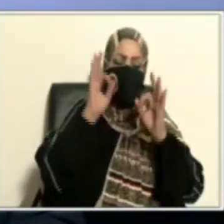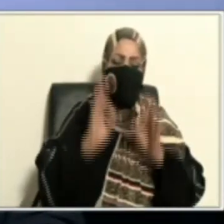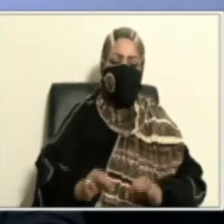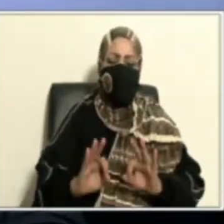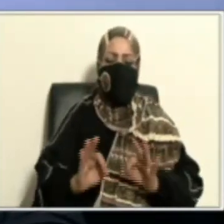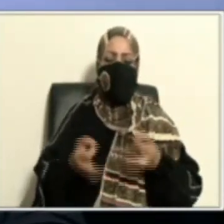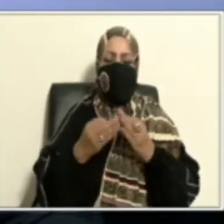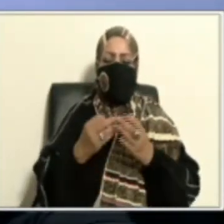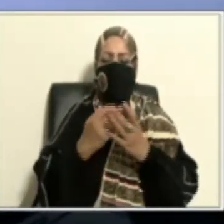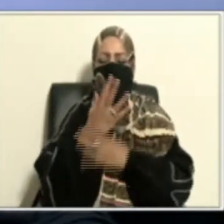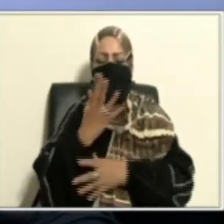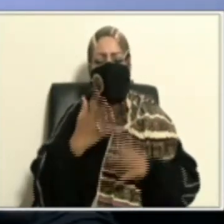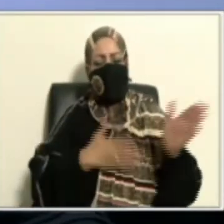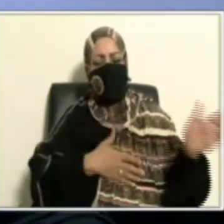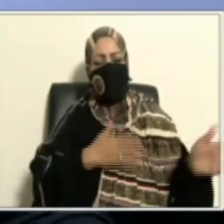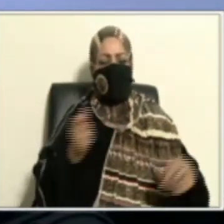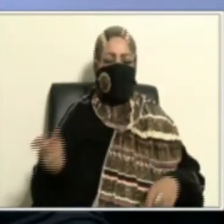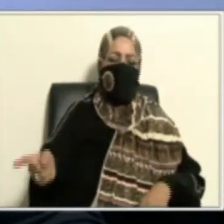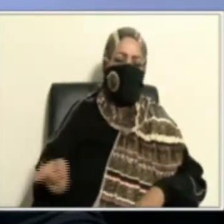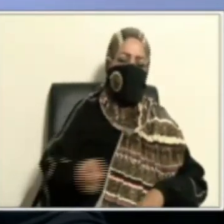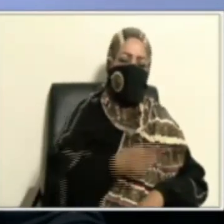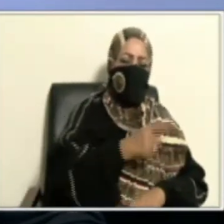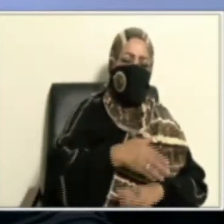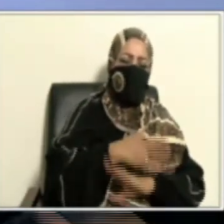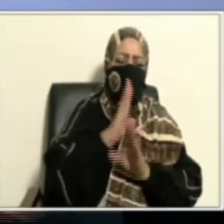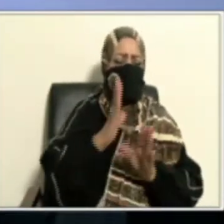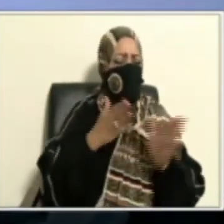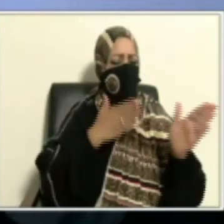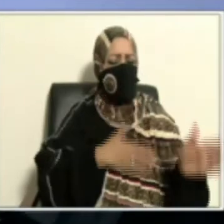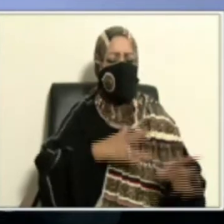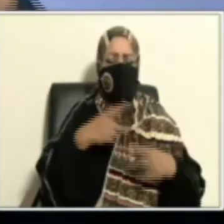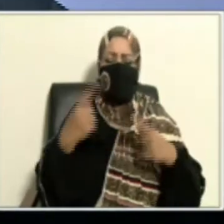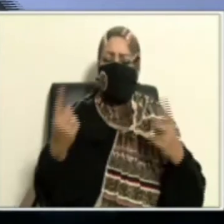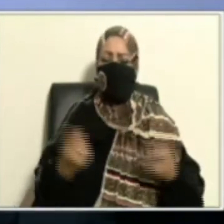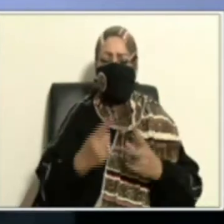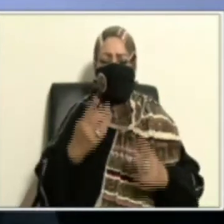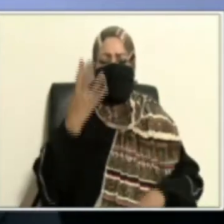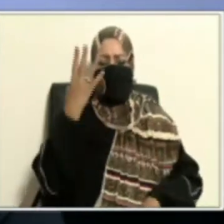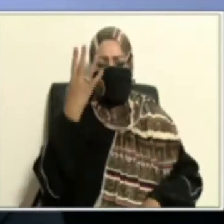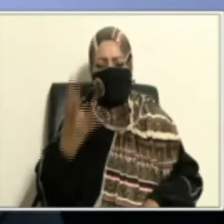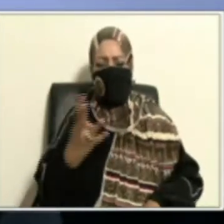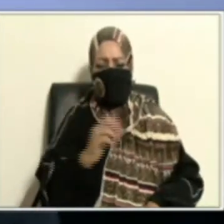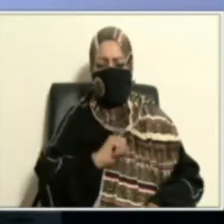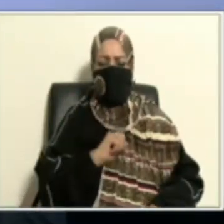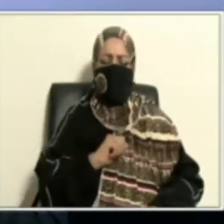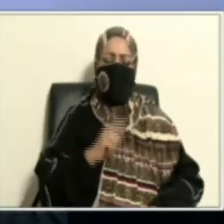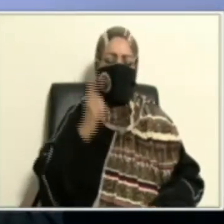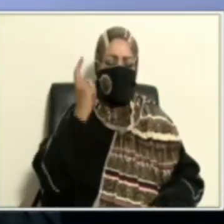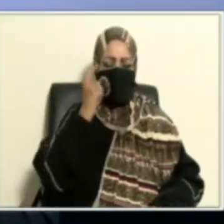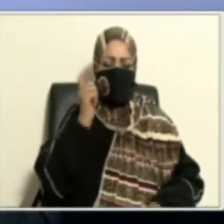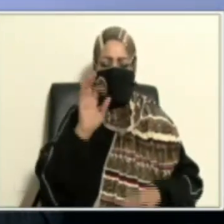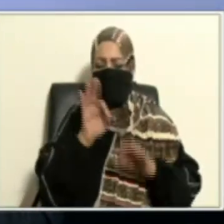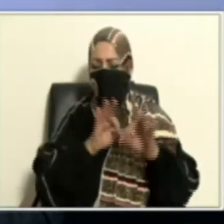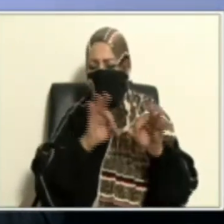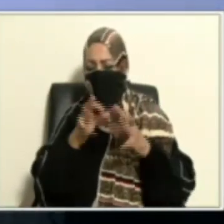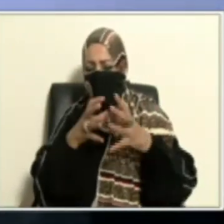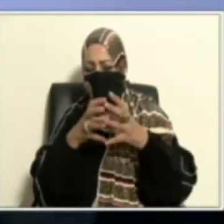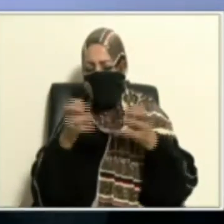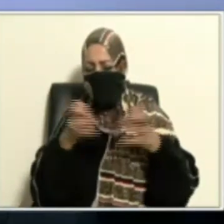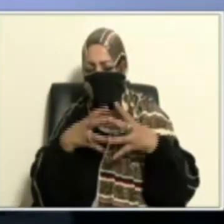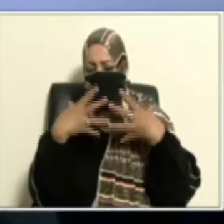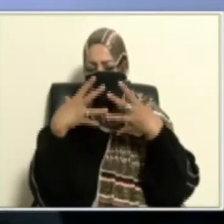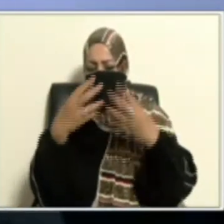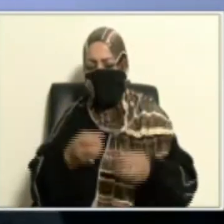للناس أن تجديد الوضوء سنة وليس واجبا، ولك أن تصلي حتى 10. إذا كان الإنسان يقدر ما